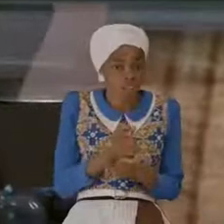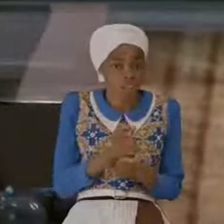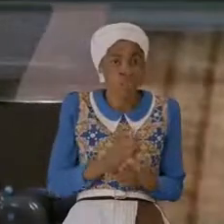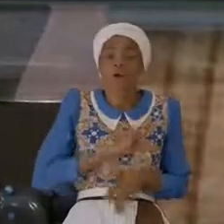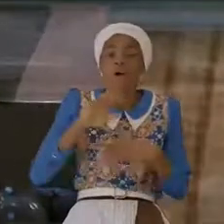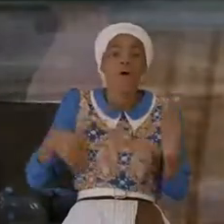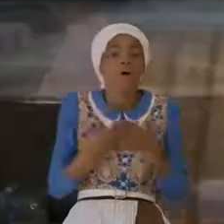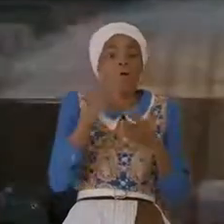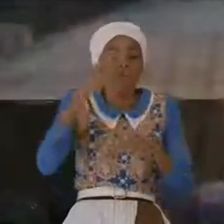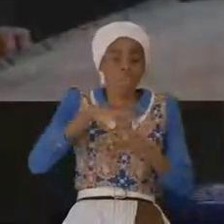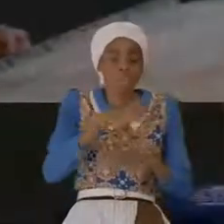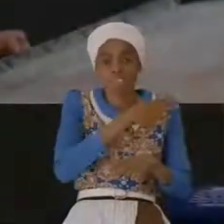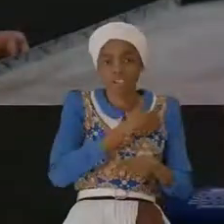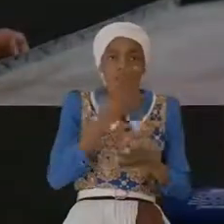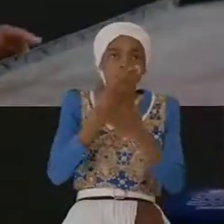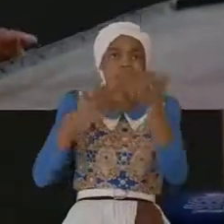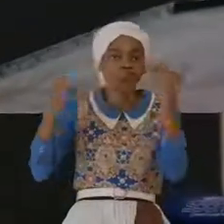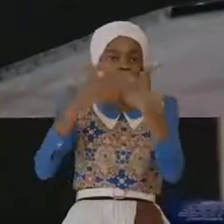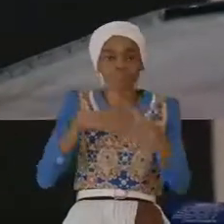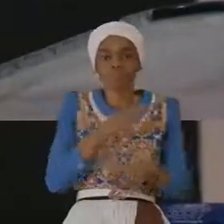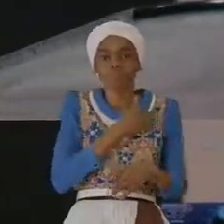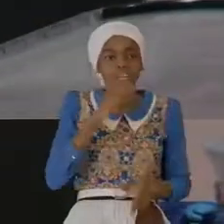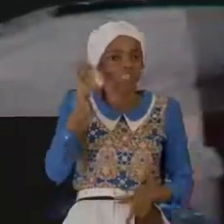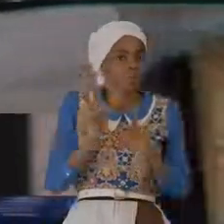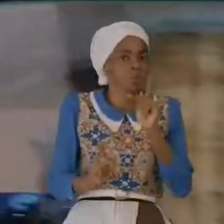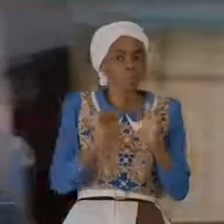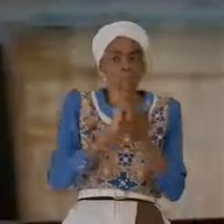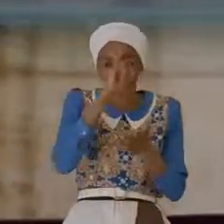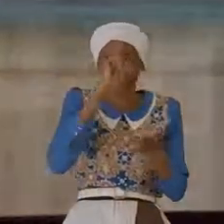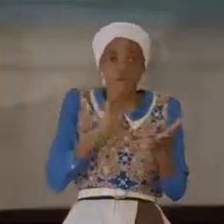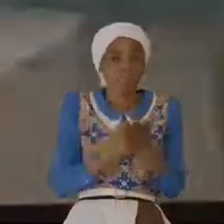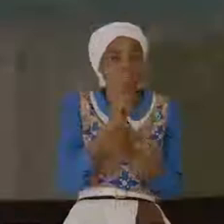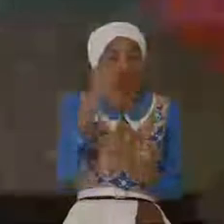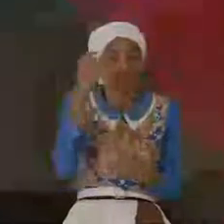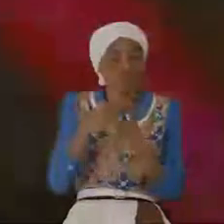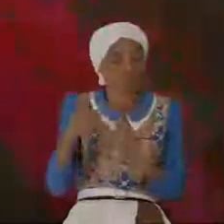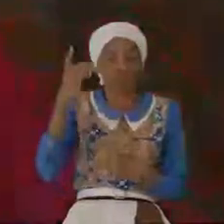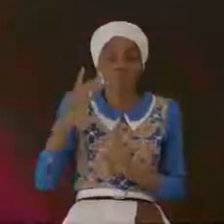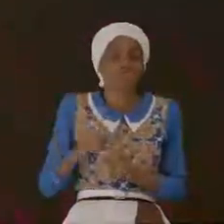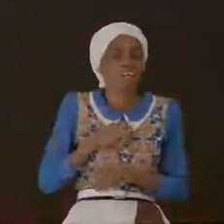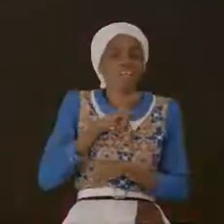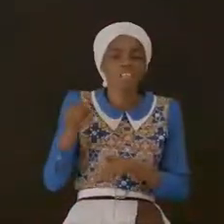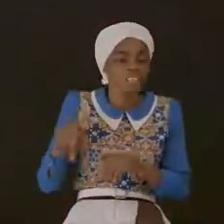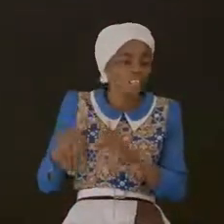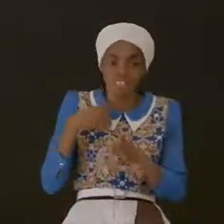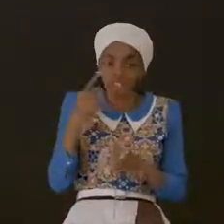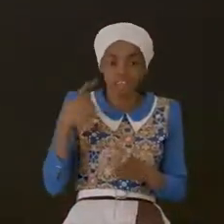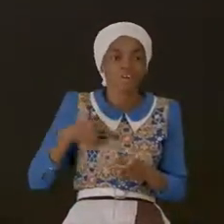voie. Tout le ciel et ceux qui croient à la parole de Dieu, ils disent que nous avons